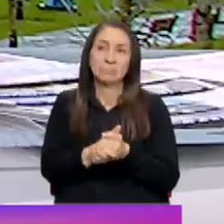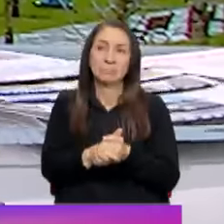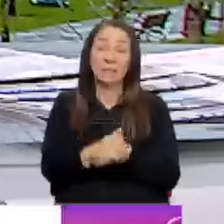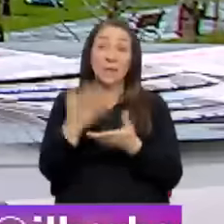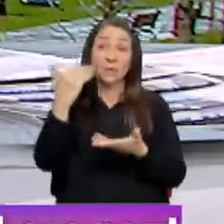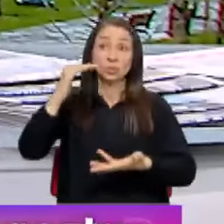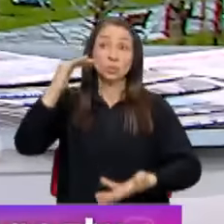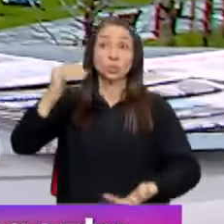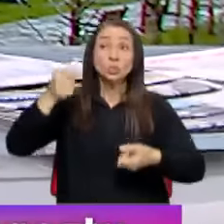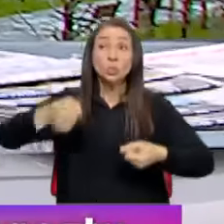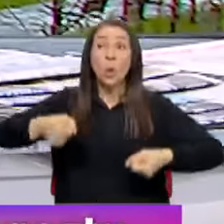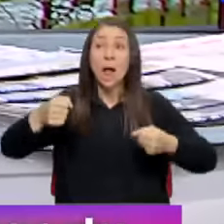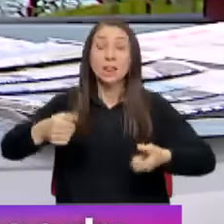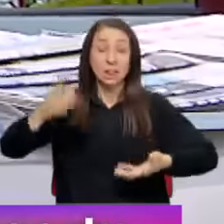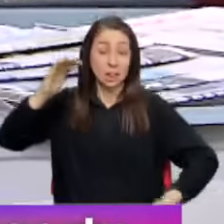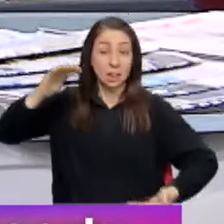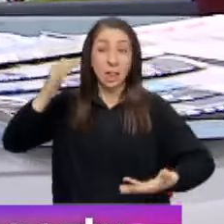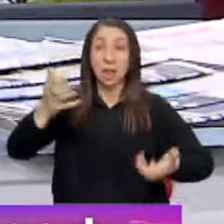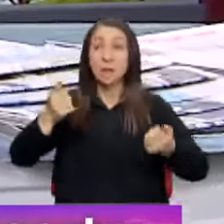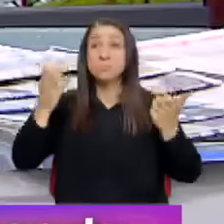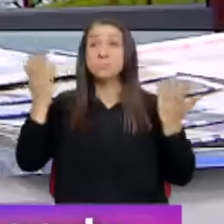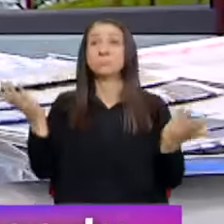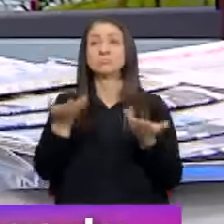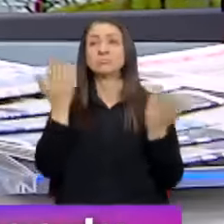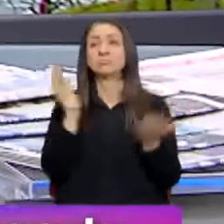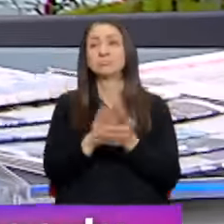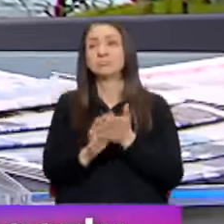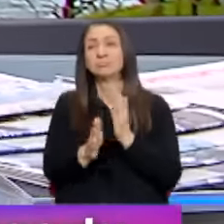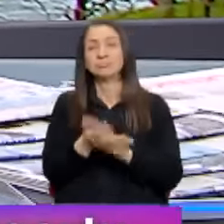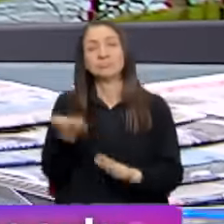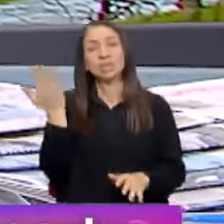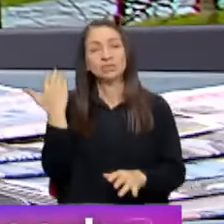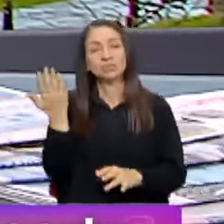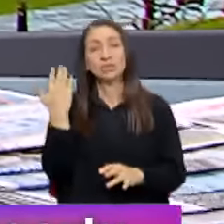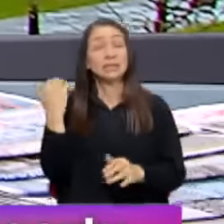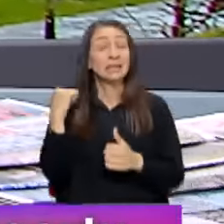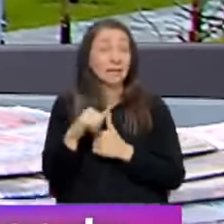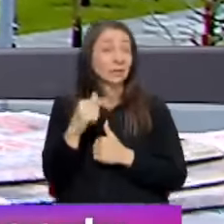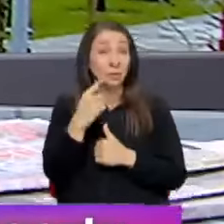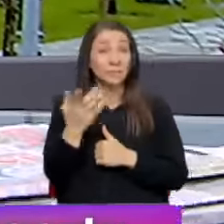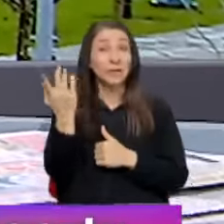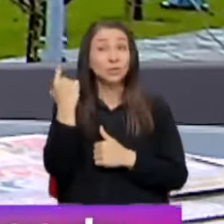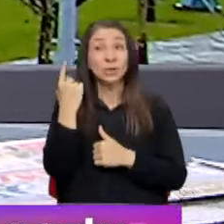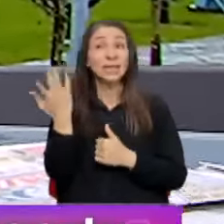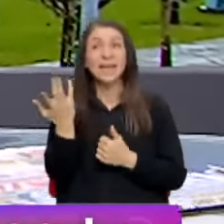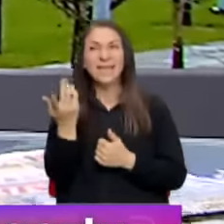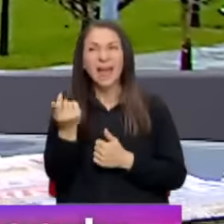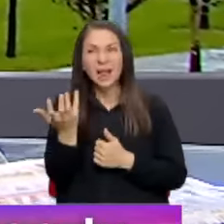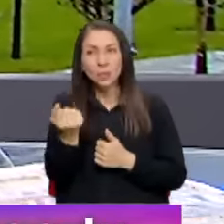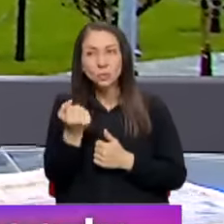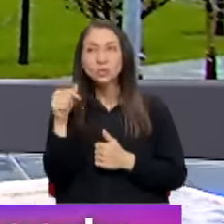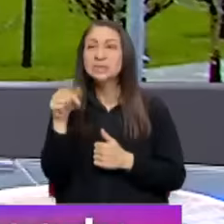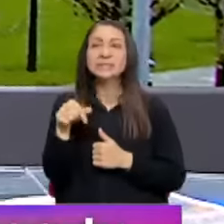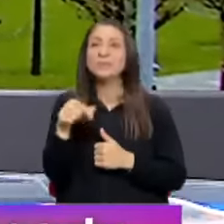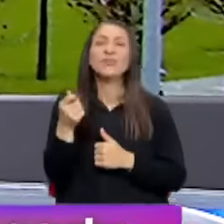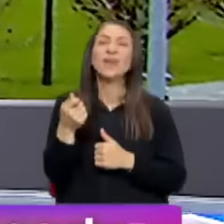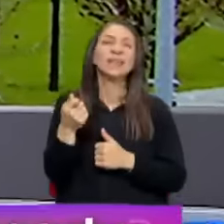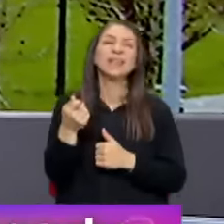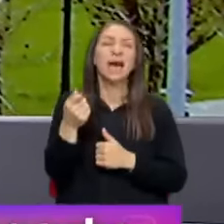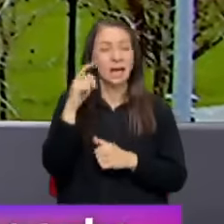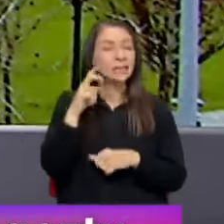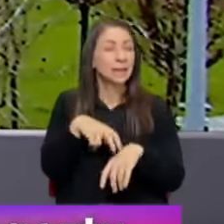Öyle çuvalla alma dönemleri bayağı bir geride kaldı. Tekrar soralım, daha düne kadar neyi ne kadardan alıyordunuz, şimdi